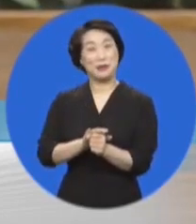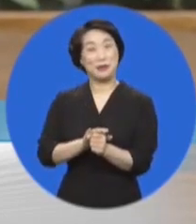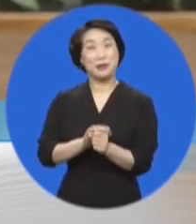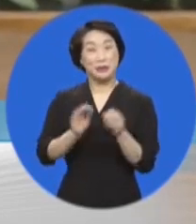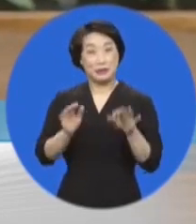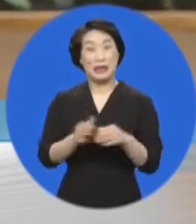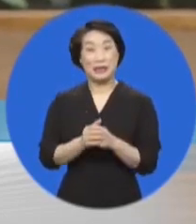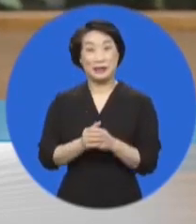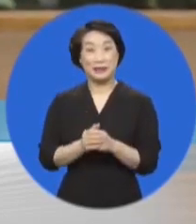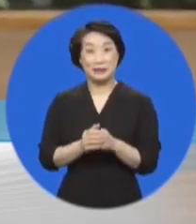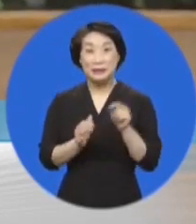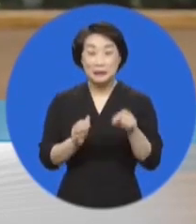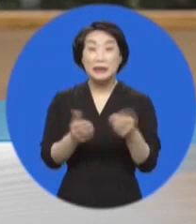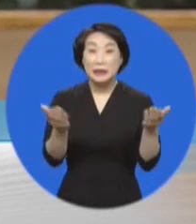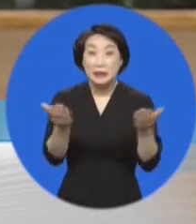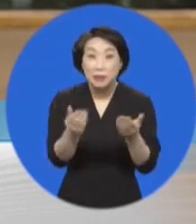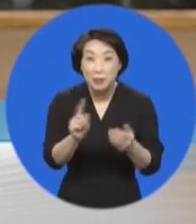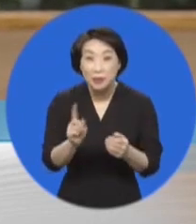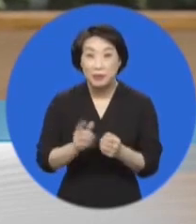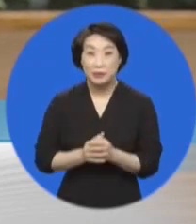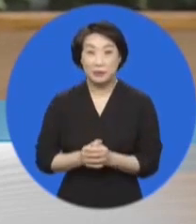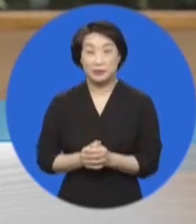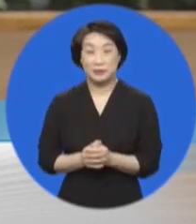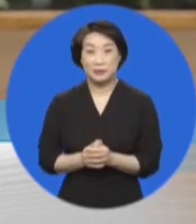하면서 하신 일이 무엇이었더냐?